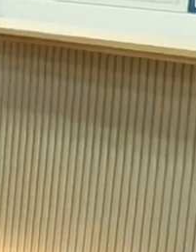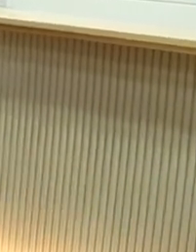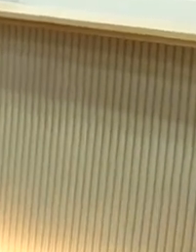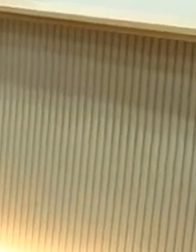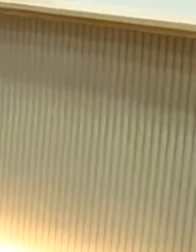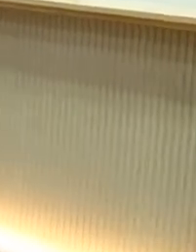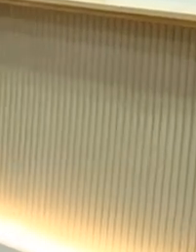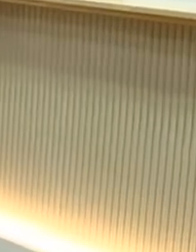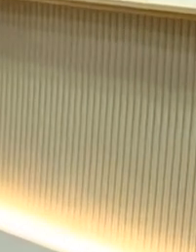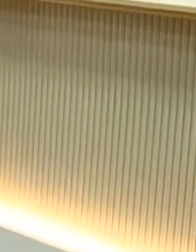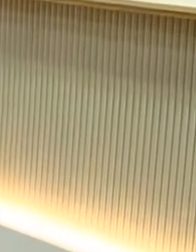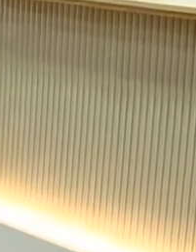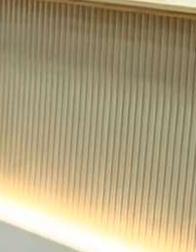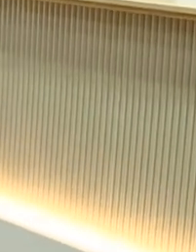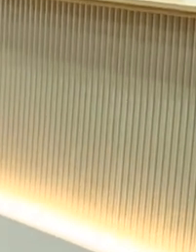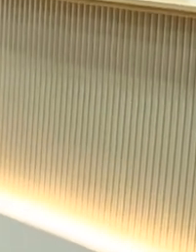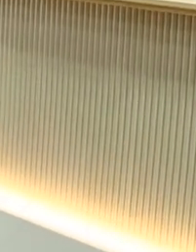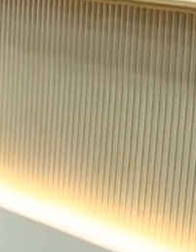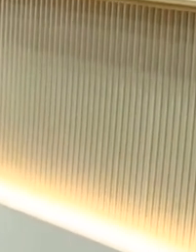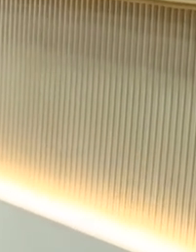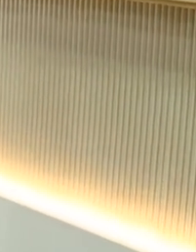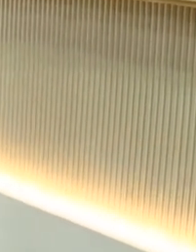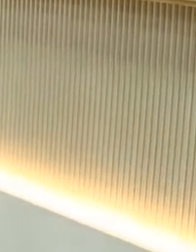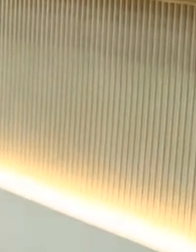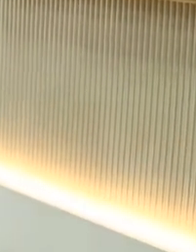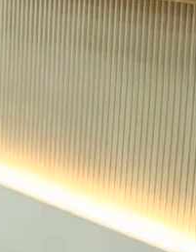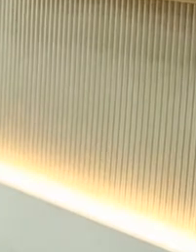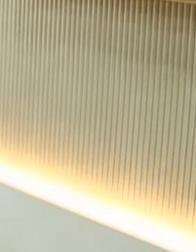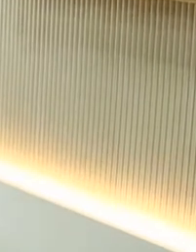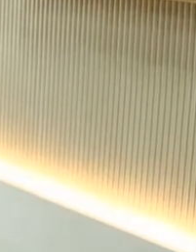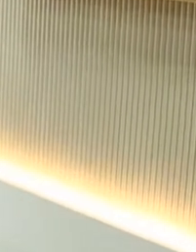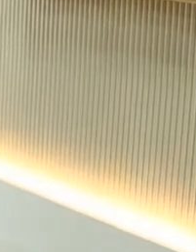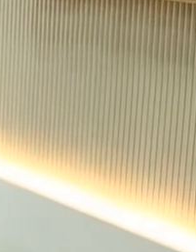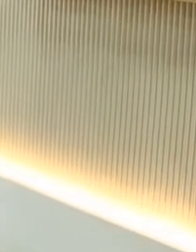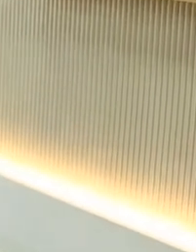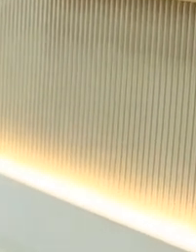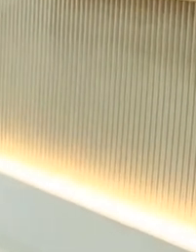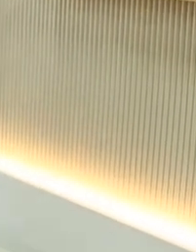마시러 가세요. 감사합니다. 네, 수고하세요.